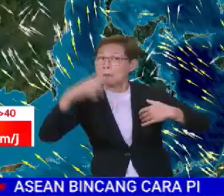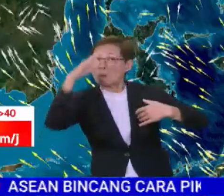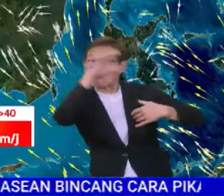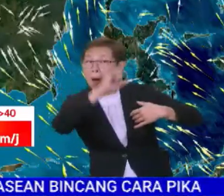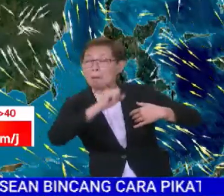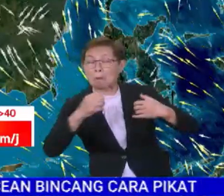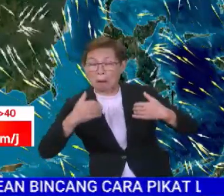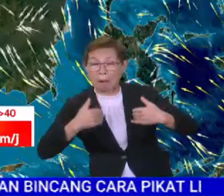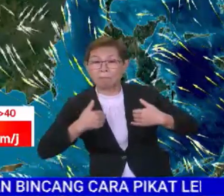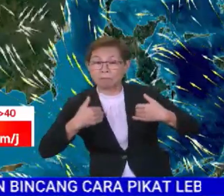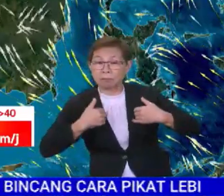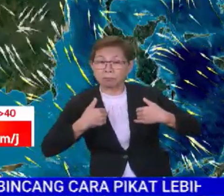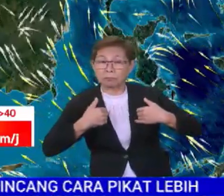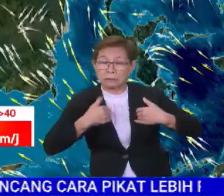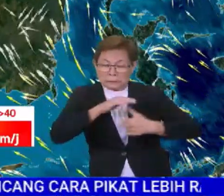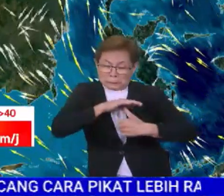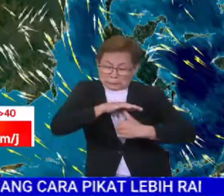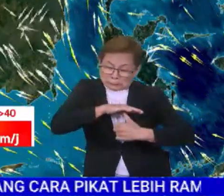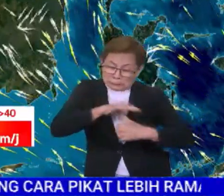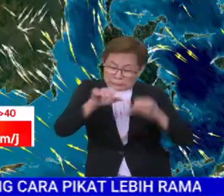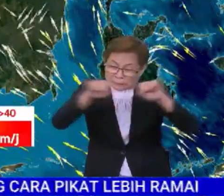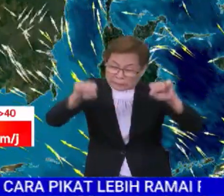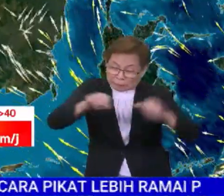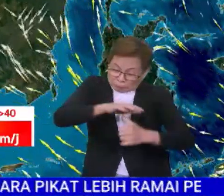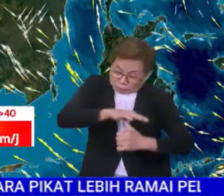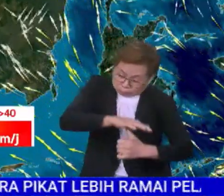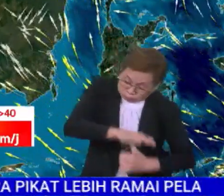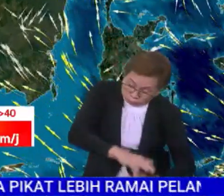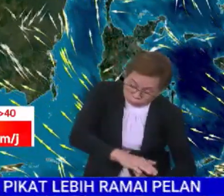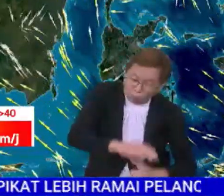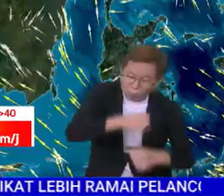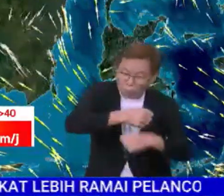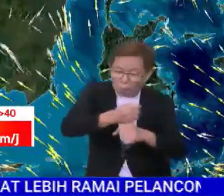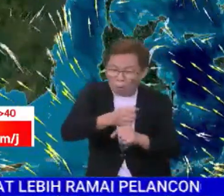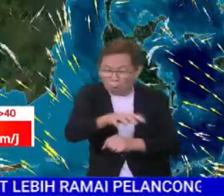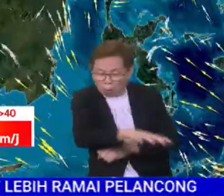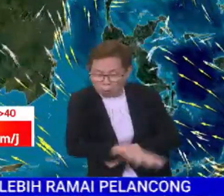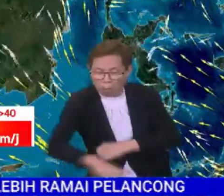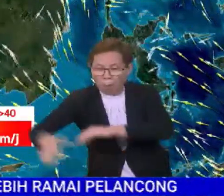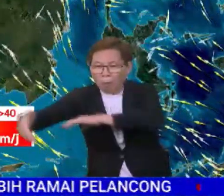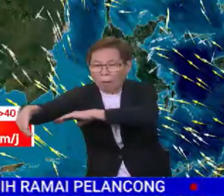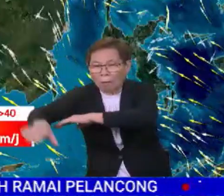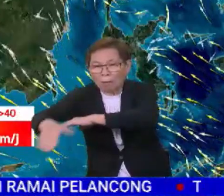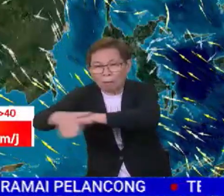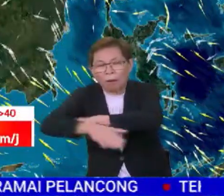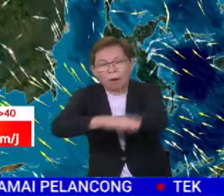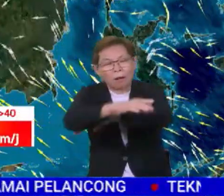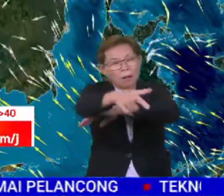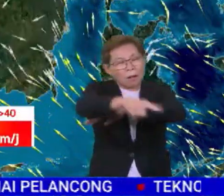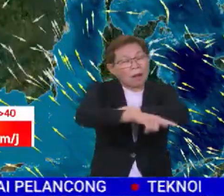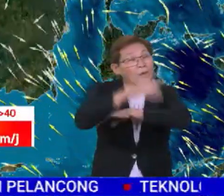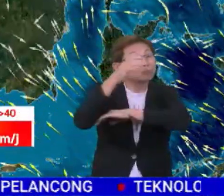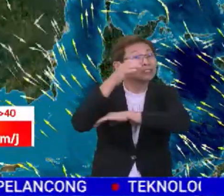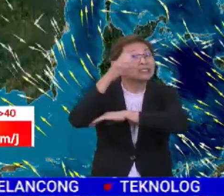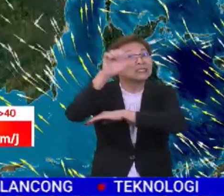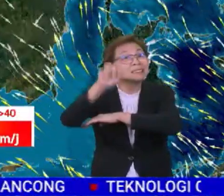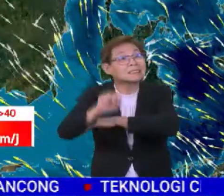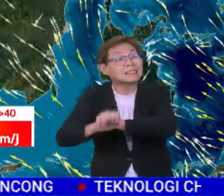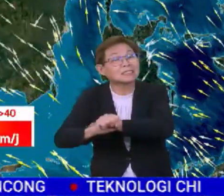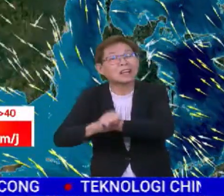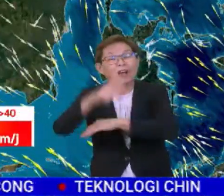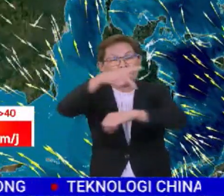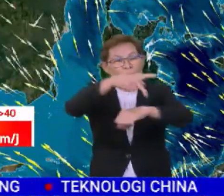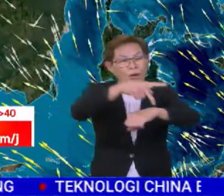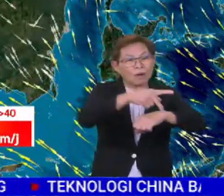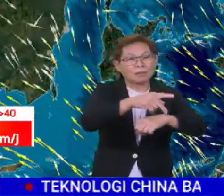dijangkakan terdapat sistem bertekanan rendah yang berpotensi terbentuk di sekitar kawasan perairan Laut China Selatan, iaitu antara Filipina